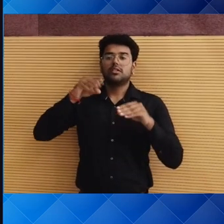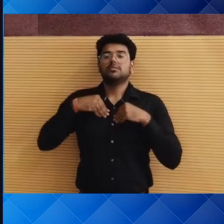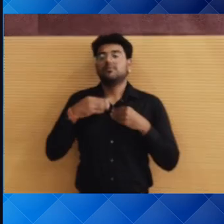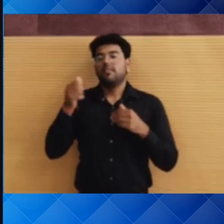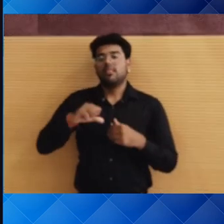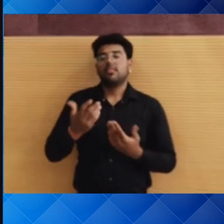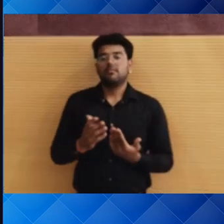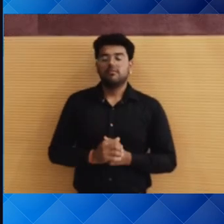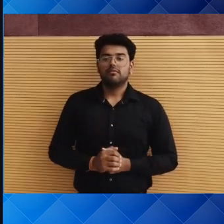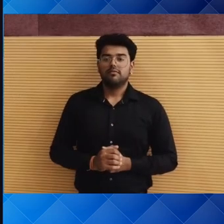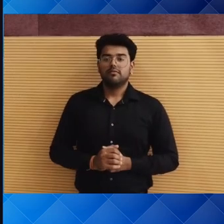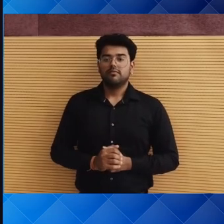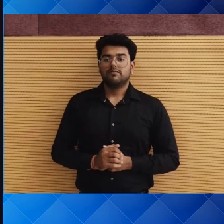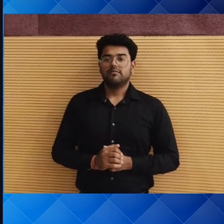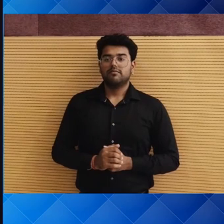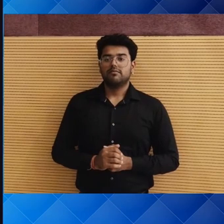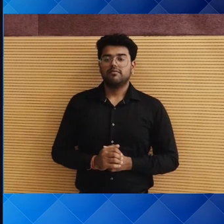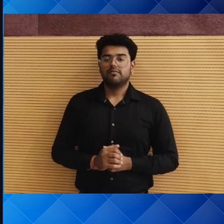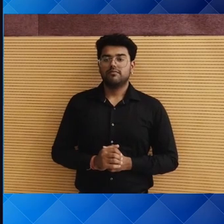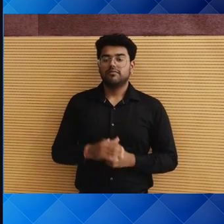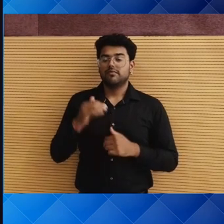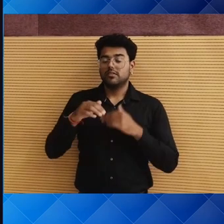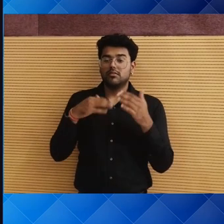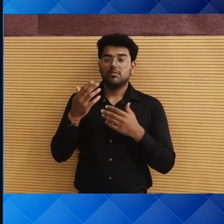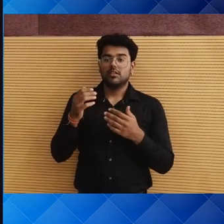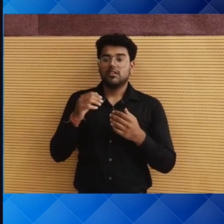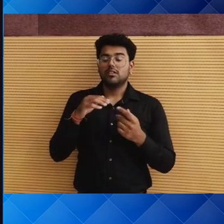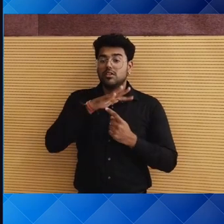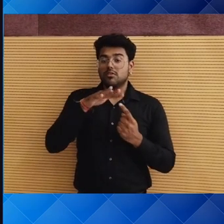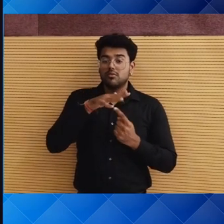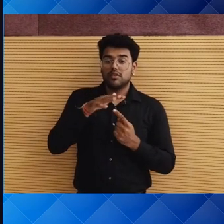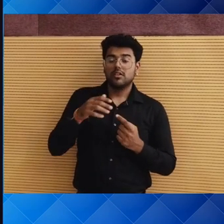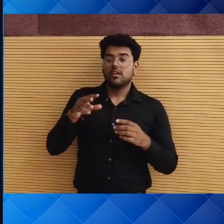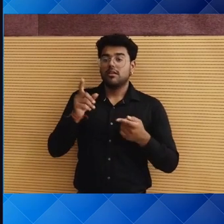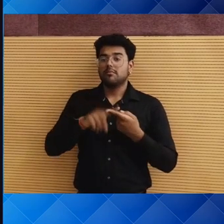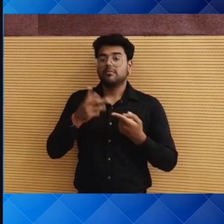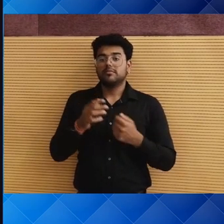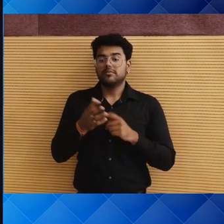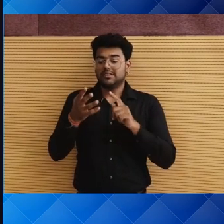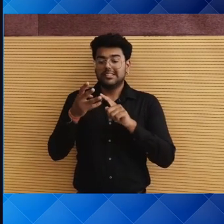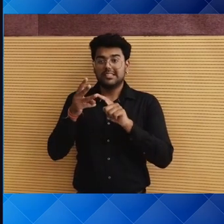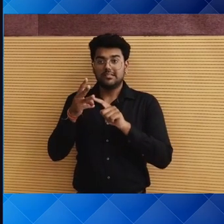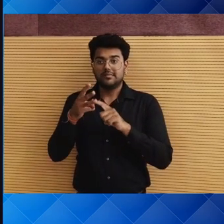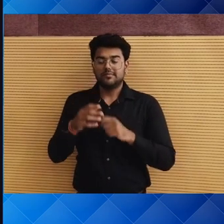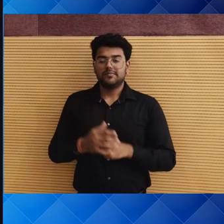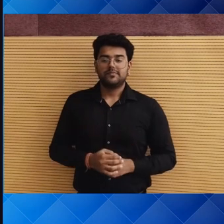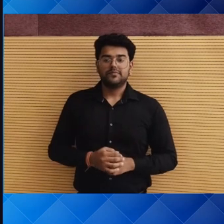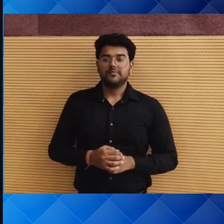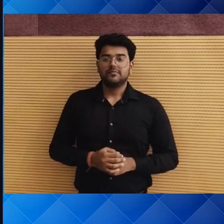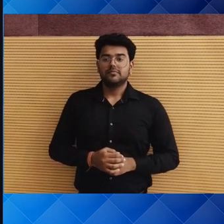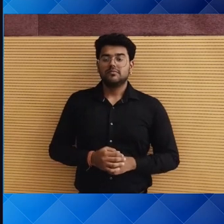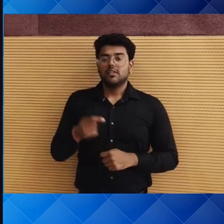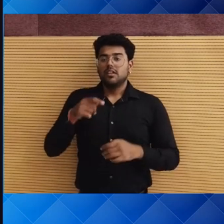नहीं हो पाएंगे। इसके ऊपर एक स्थिति आती है मनमय कोष, जिसमें